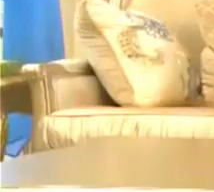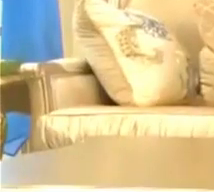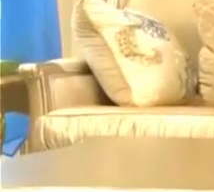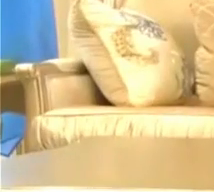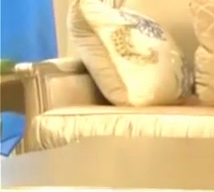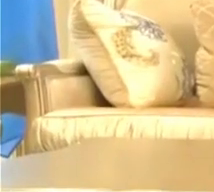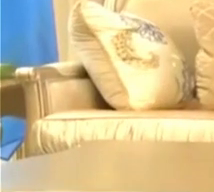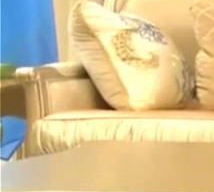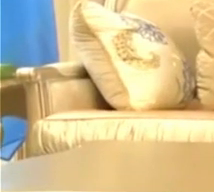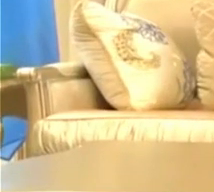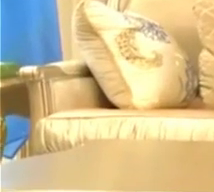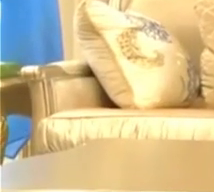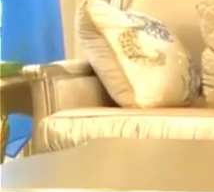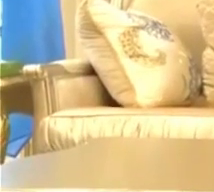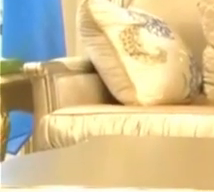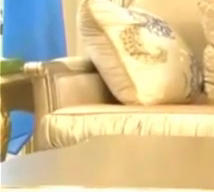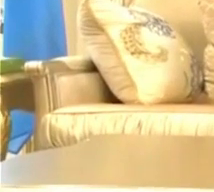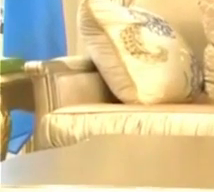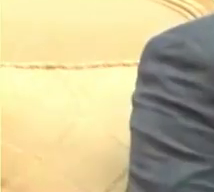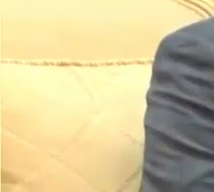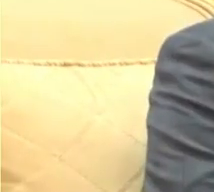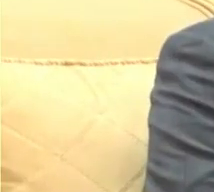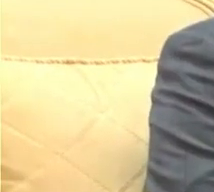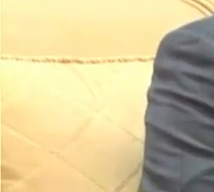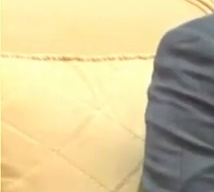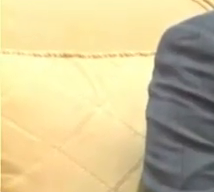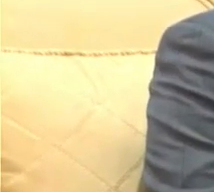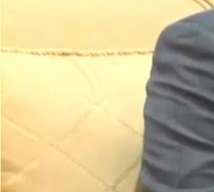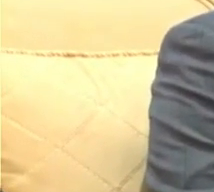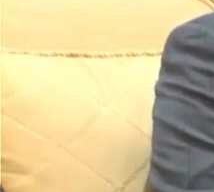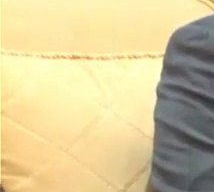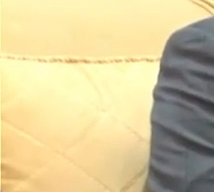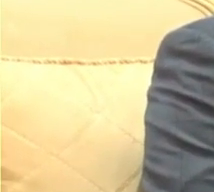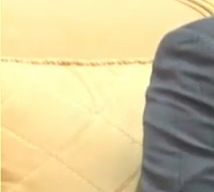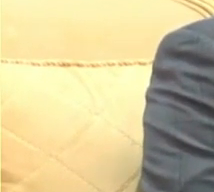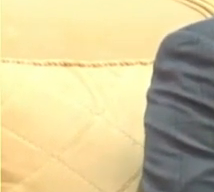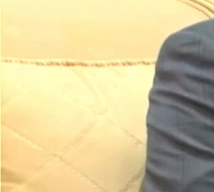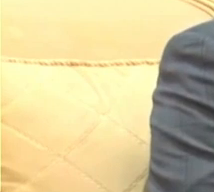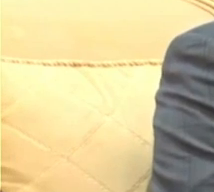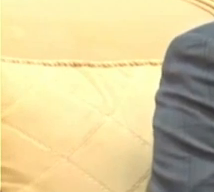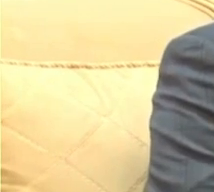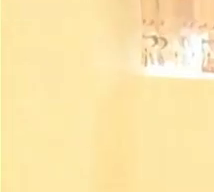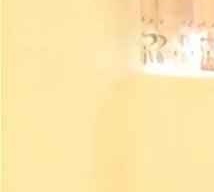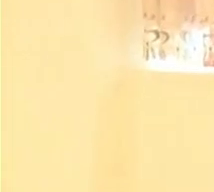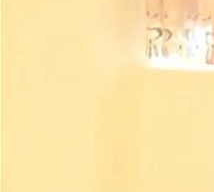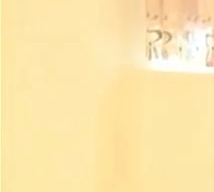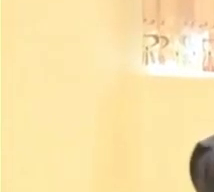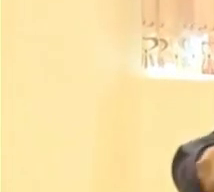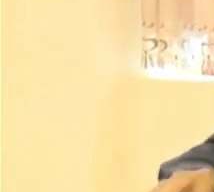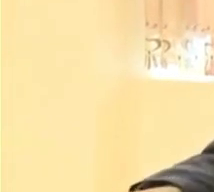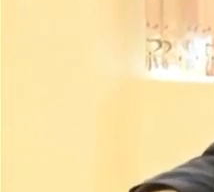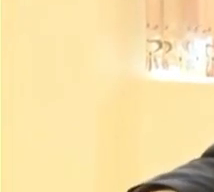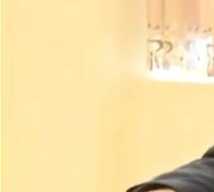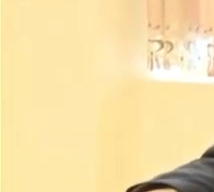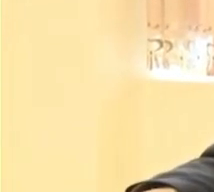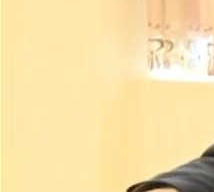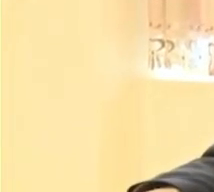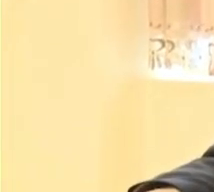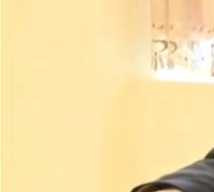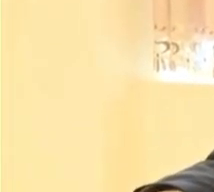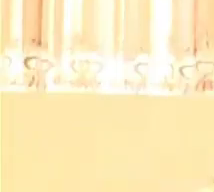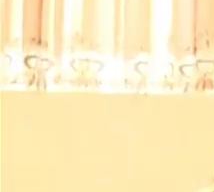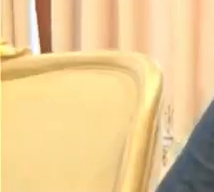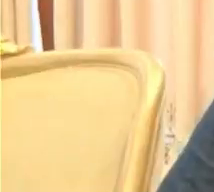démocratie dans la région. Sa mission, a-t-il fait remarquer, contrairement à ce qui se raconte dans les réseaux sociaux, ne vise pas à initier